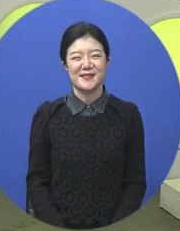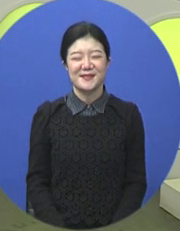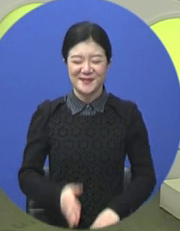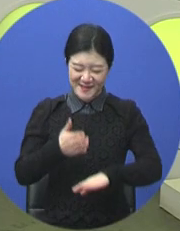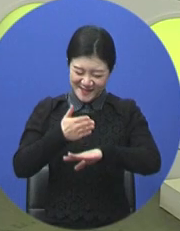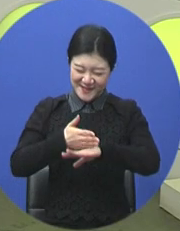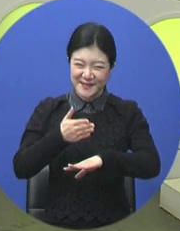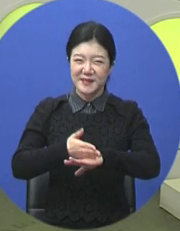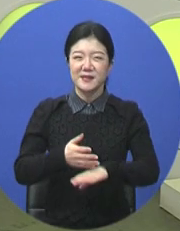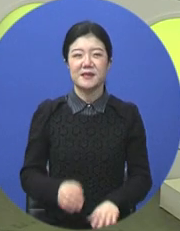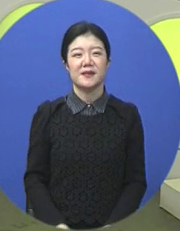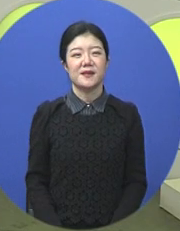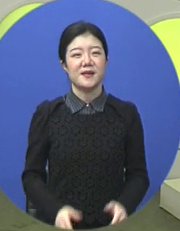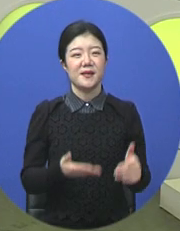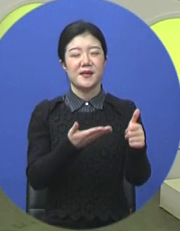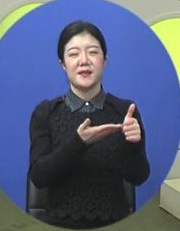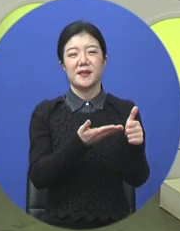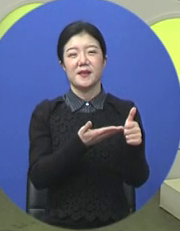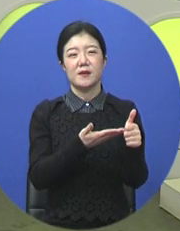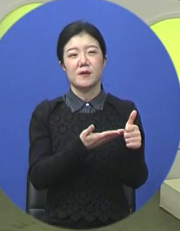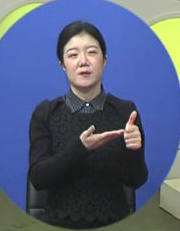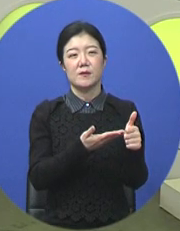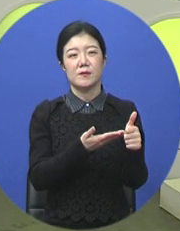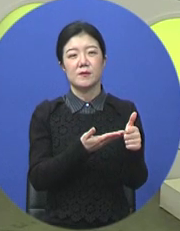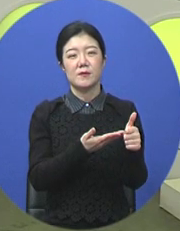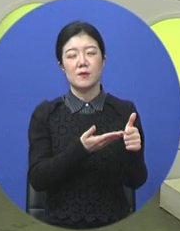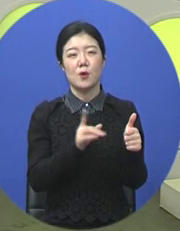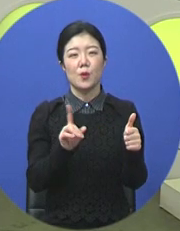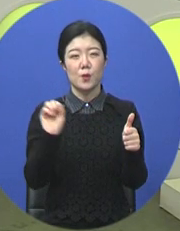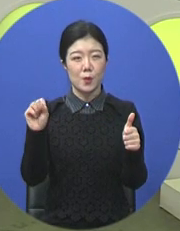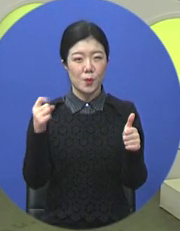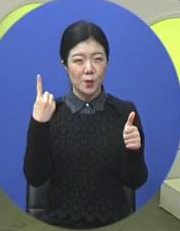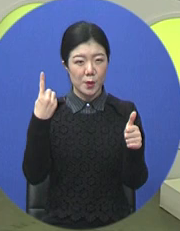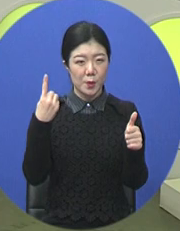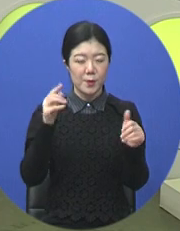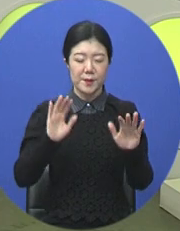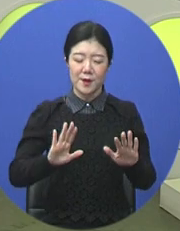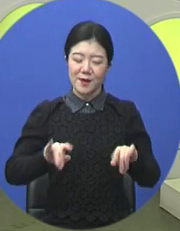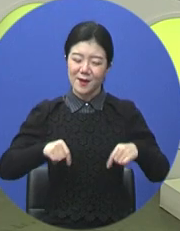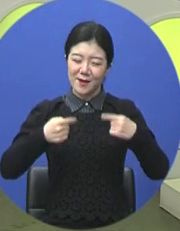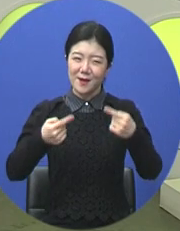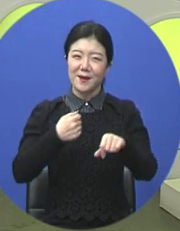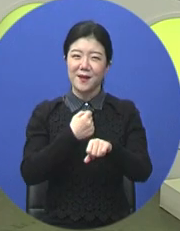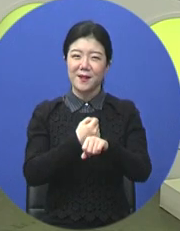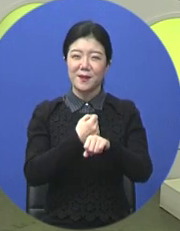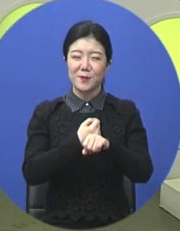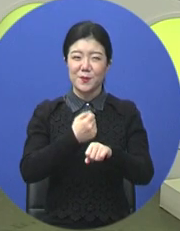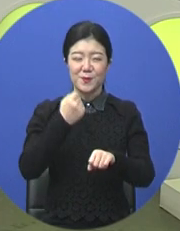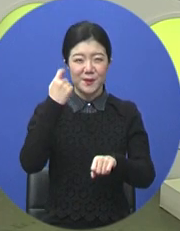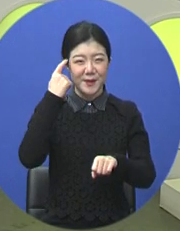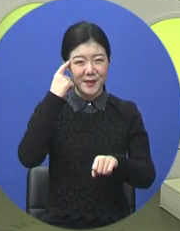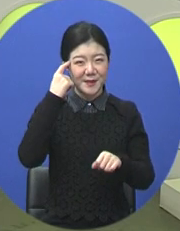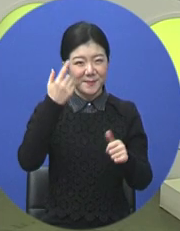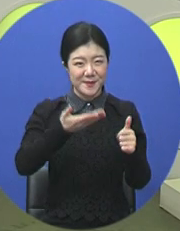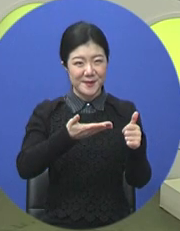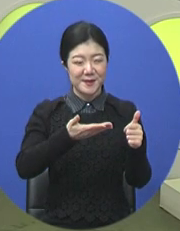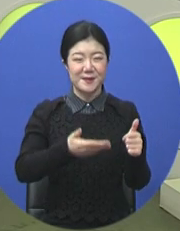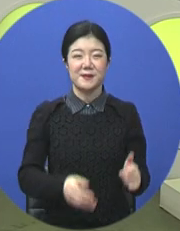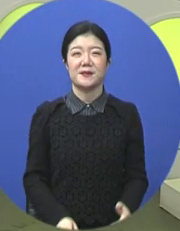점검 네 그래 우리 아버님 어떤 계기로 오늘은 단어 내가 참여를 해 봐야겠다 하셨어요